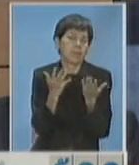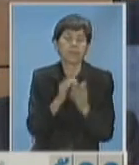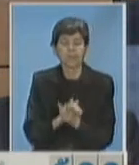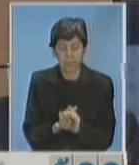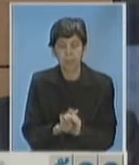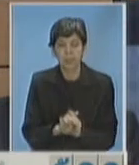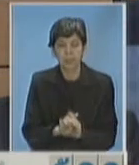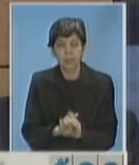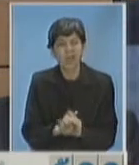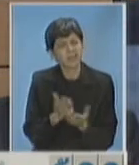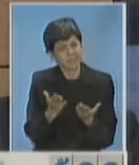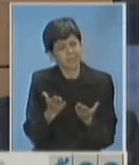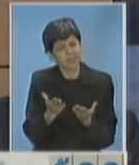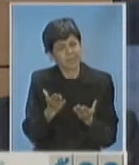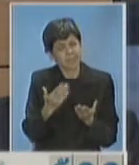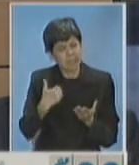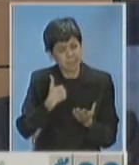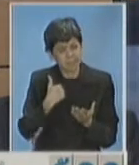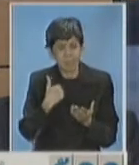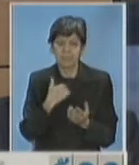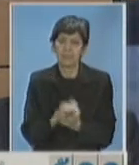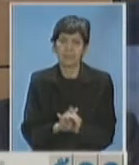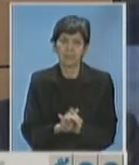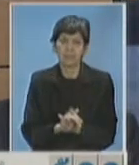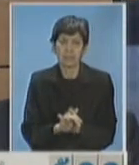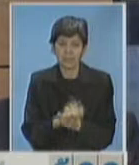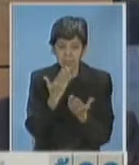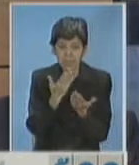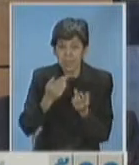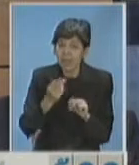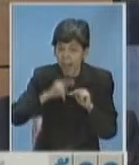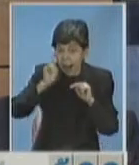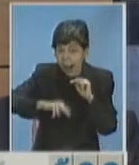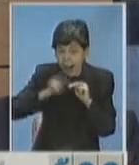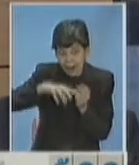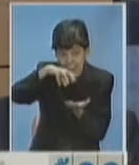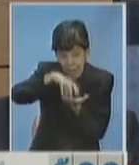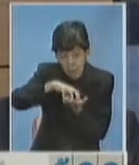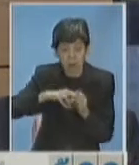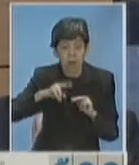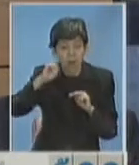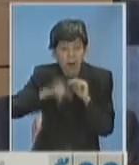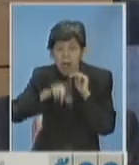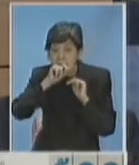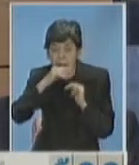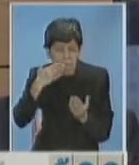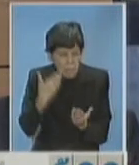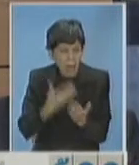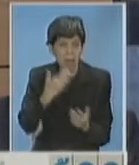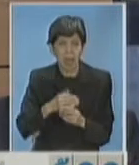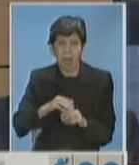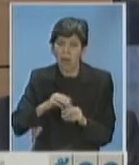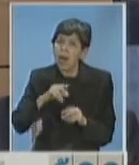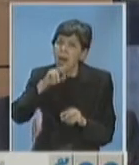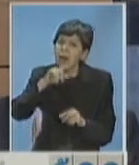มมีหนำซ้ำท่านประธานครับไข่ดาวไข่ไก่ก็แพงแม้กระทั่งไข่ปิ้